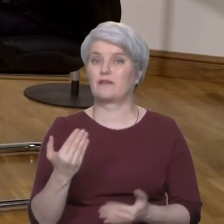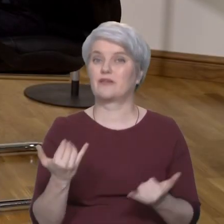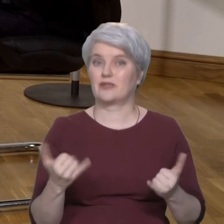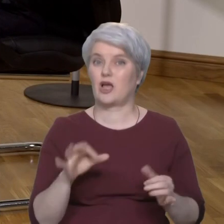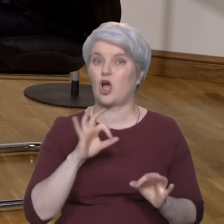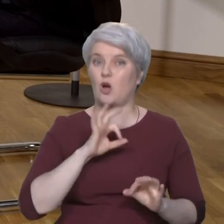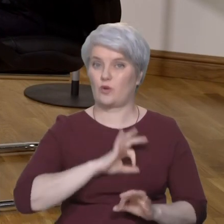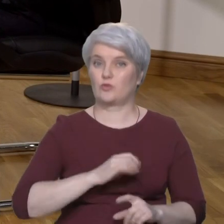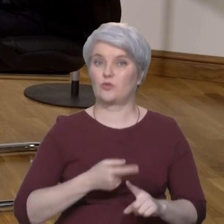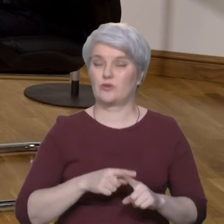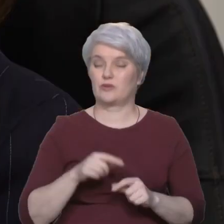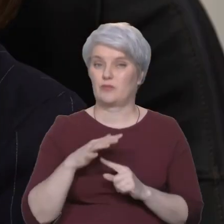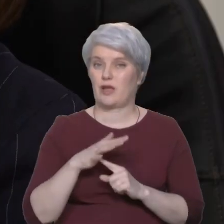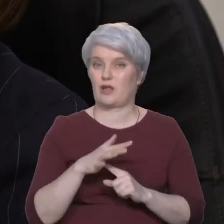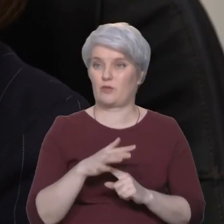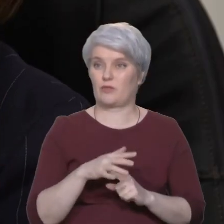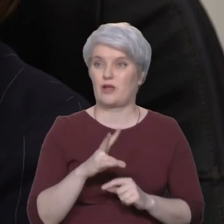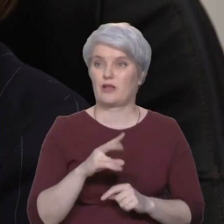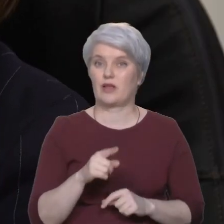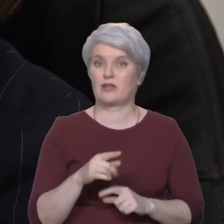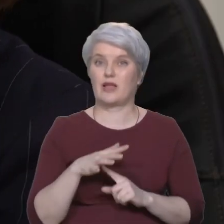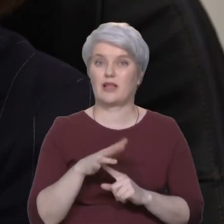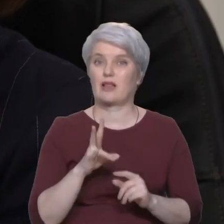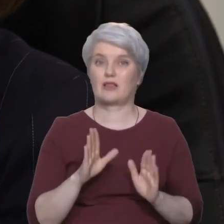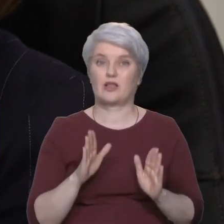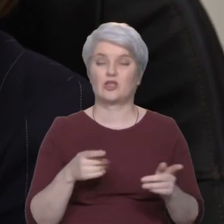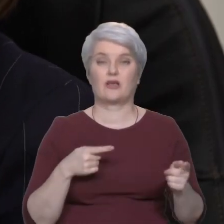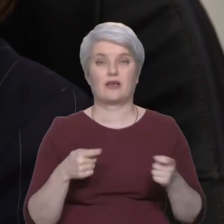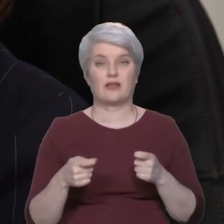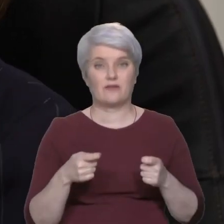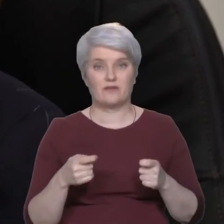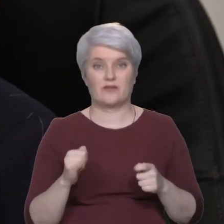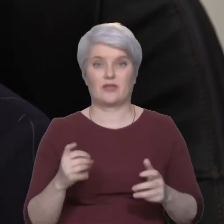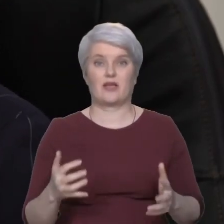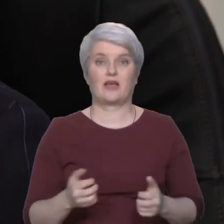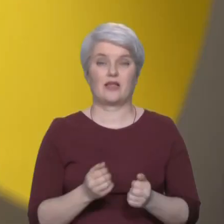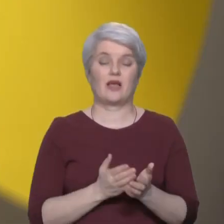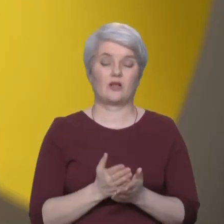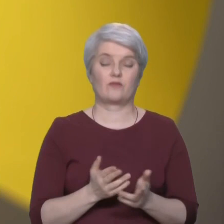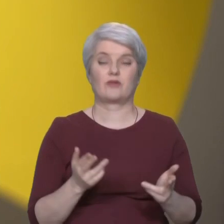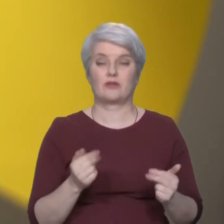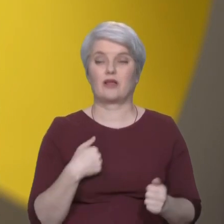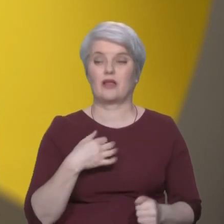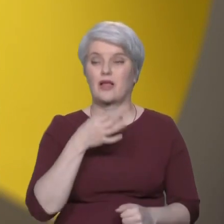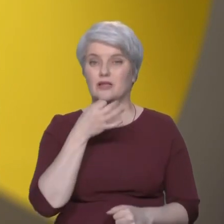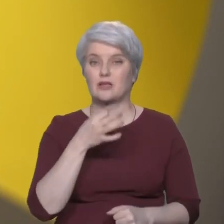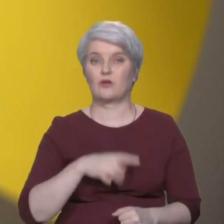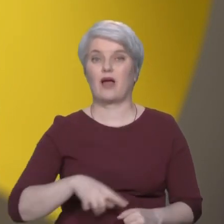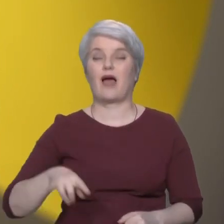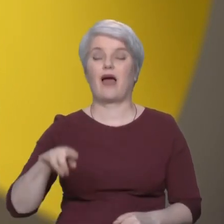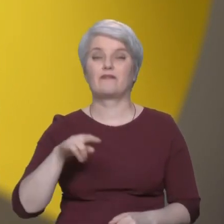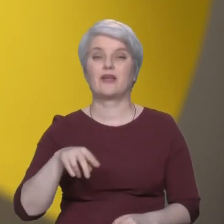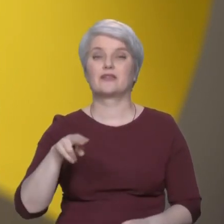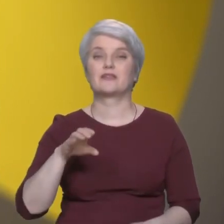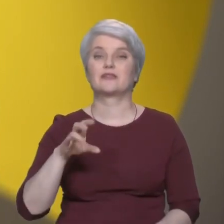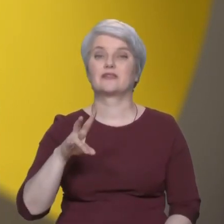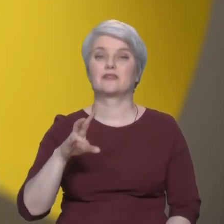користуєтеся цими гелікоптерами? Тому що на них же літало не лише керівництво, але також і самі рятувальники. Да, я скажу про те, що авіація